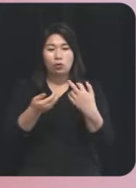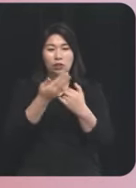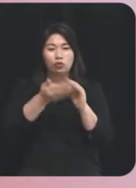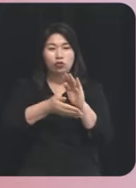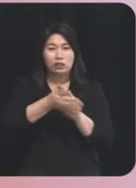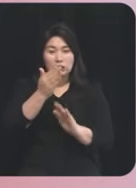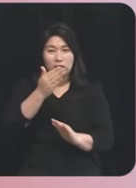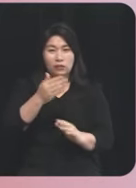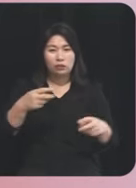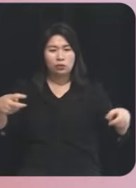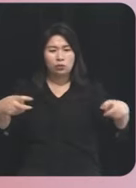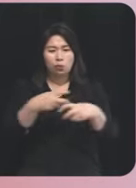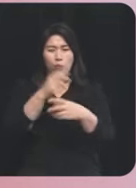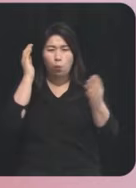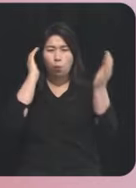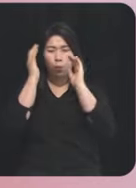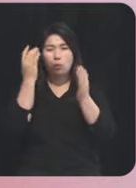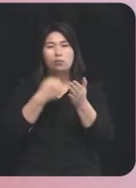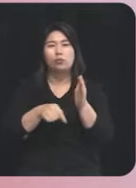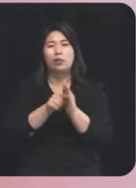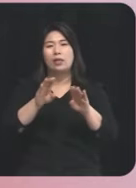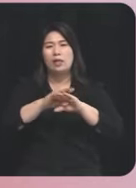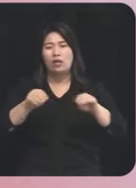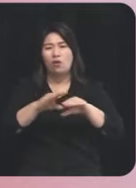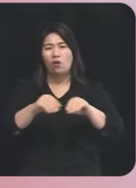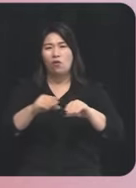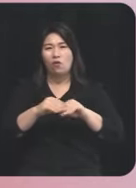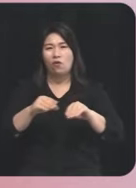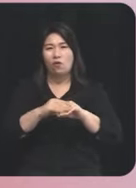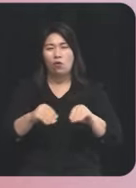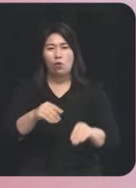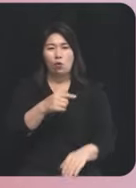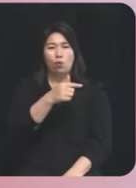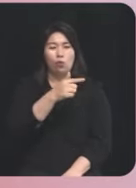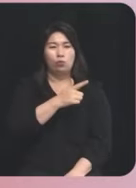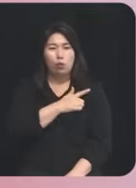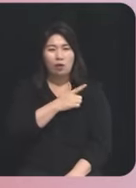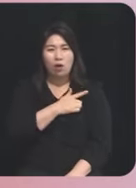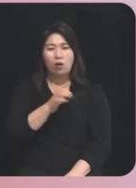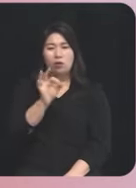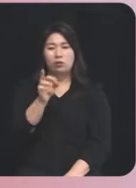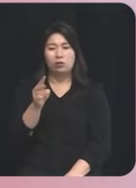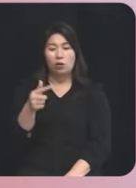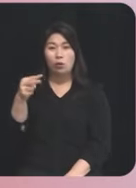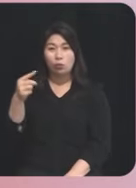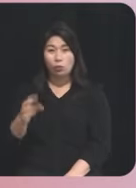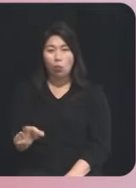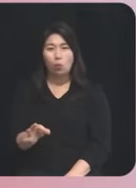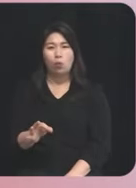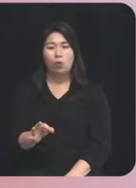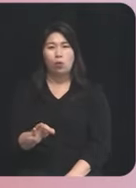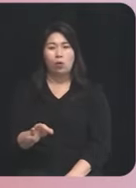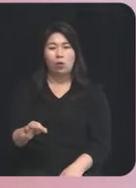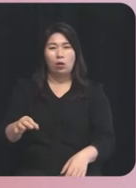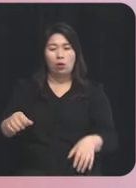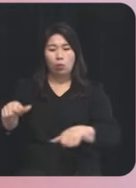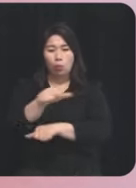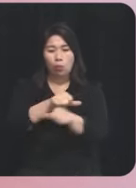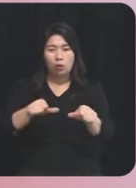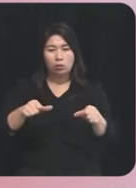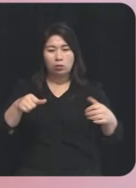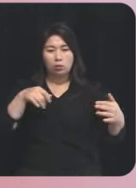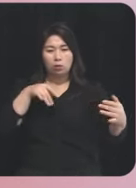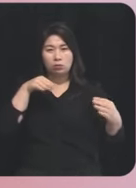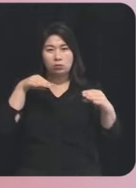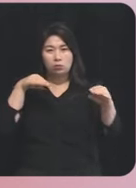위한 도로법 개정입니다. 노형 연동의 교통 체증, 특히 노형 오거리의 경우 하루 교통량이 약 8만